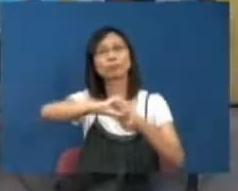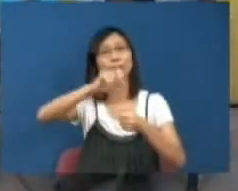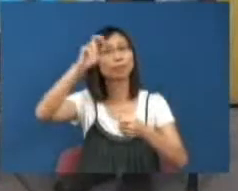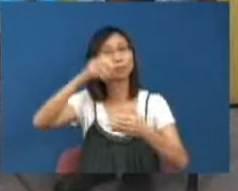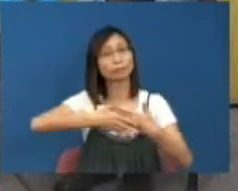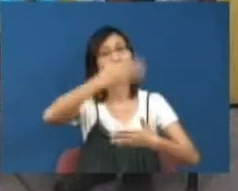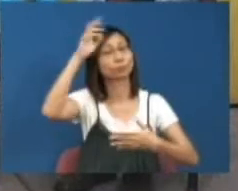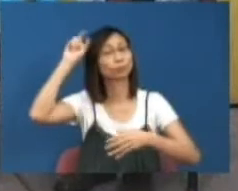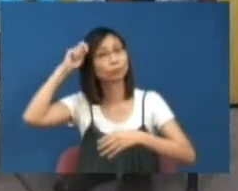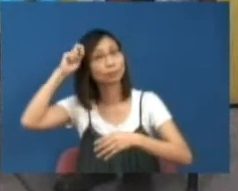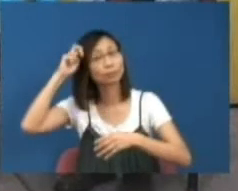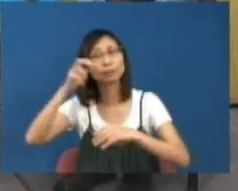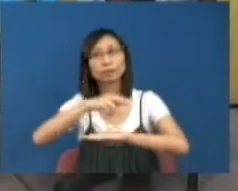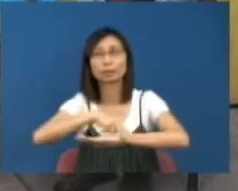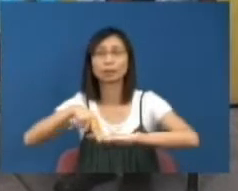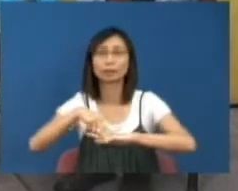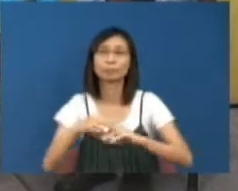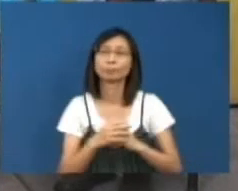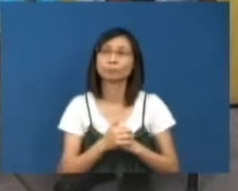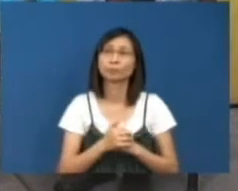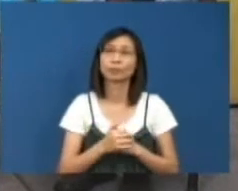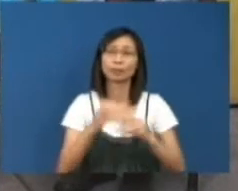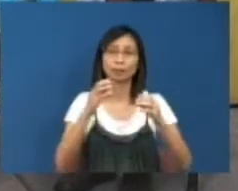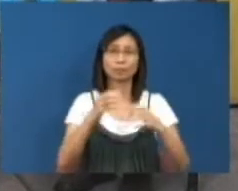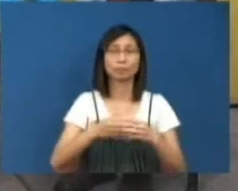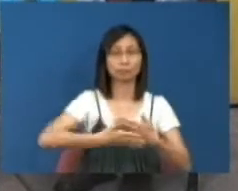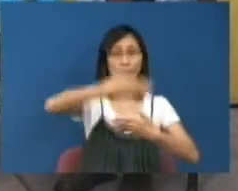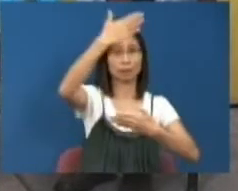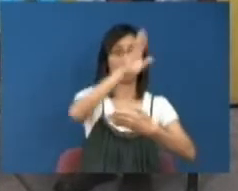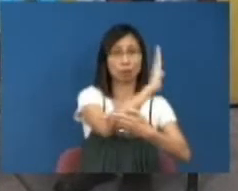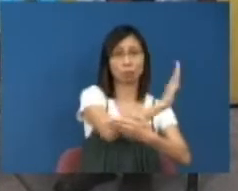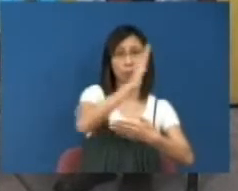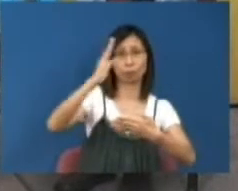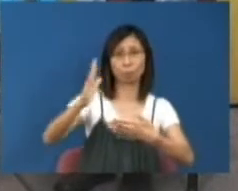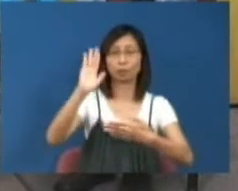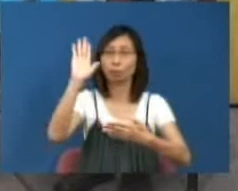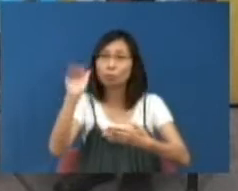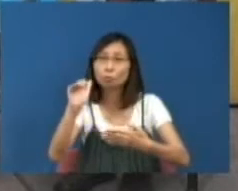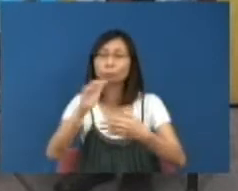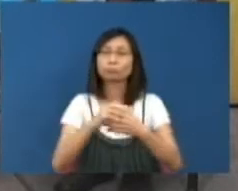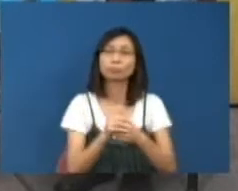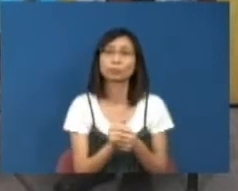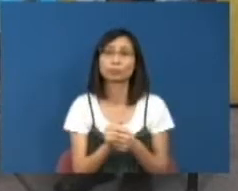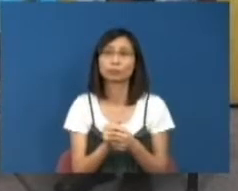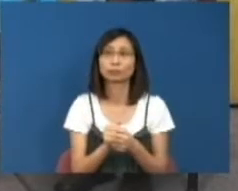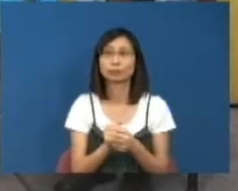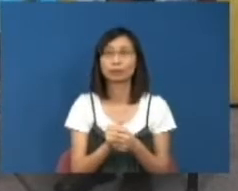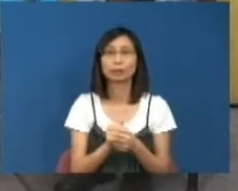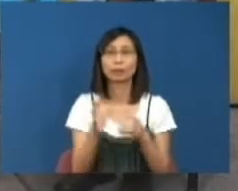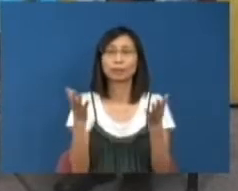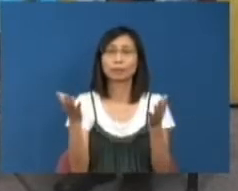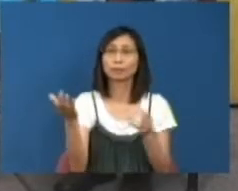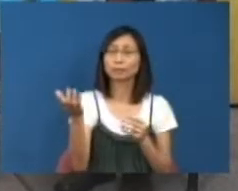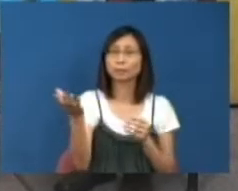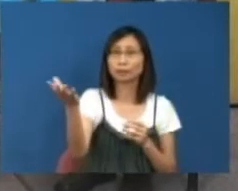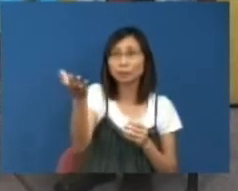啊各類咧，可以喺大廈咧兩側都可以安放嘅。係、 哦， 所以咧佢吸取呢一個